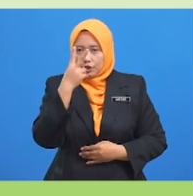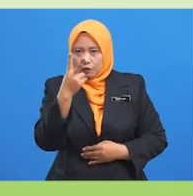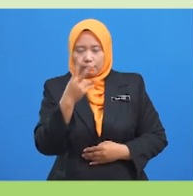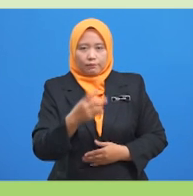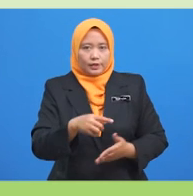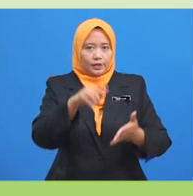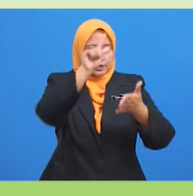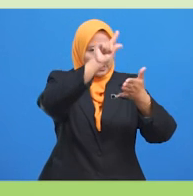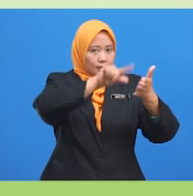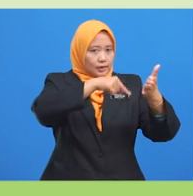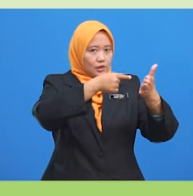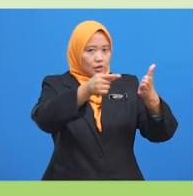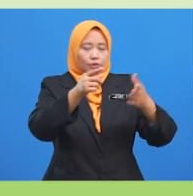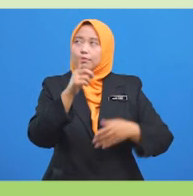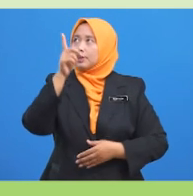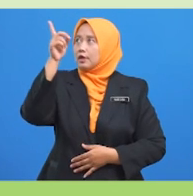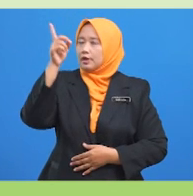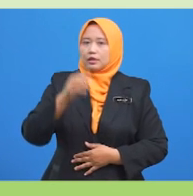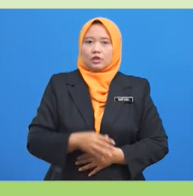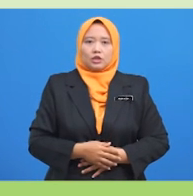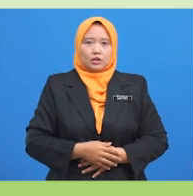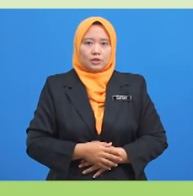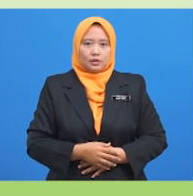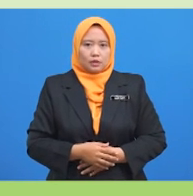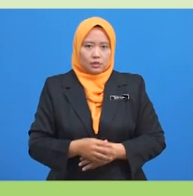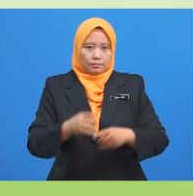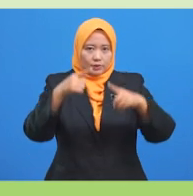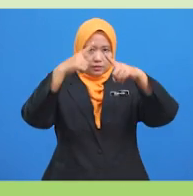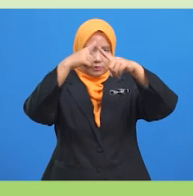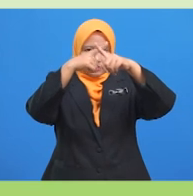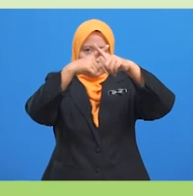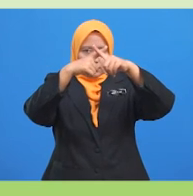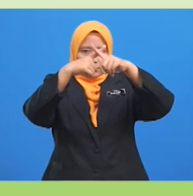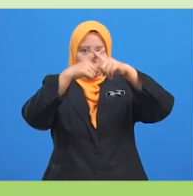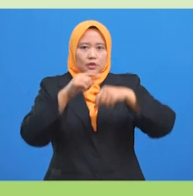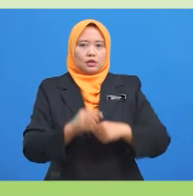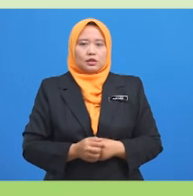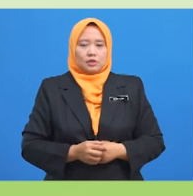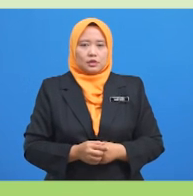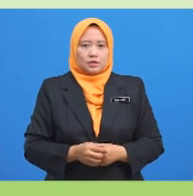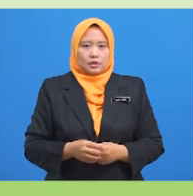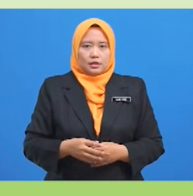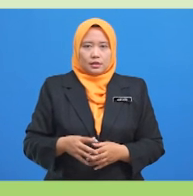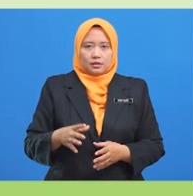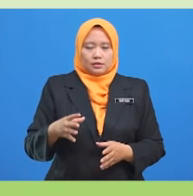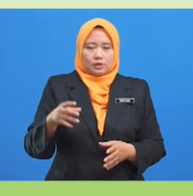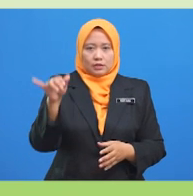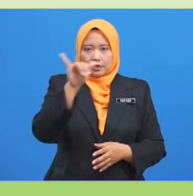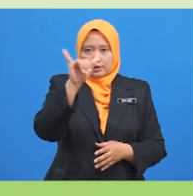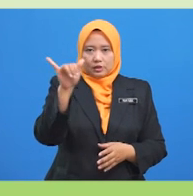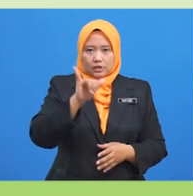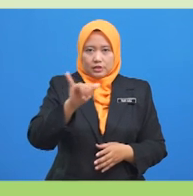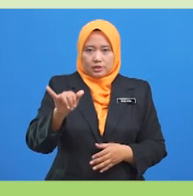mencapai titik minimum, kemudian meningkat. Sebelum kos purata mencapai titik